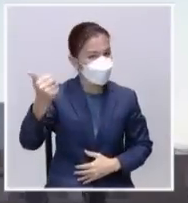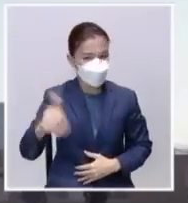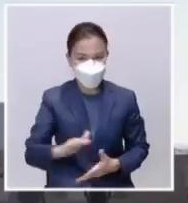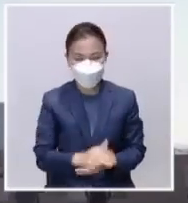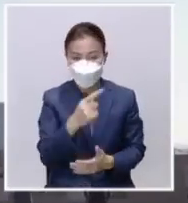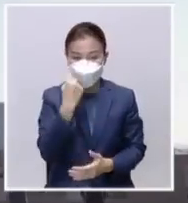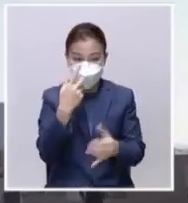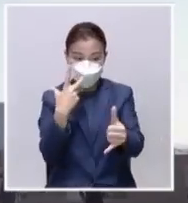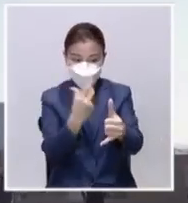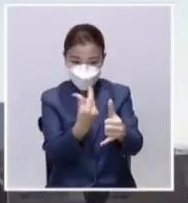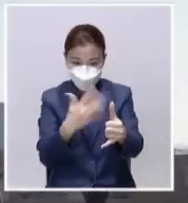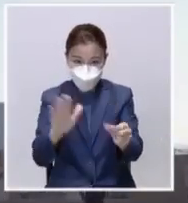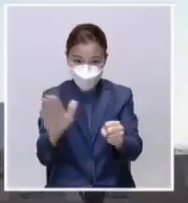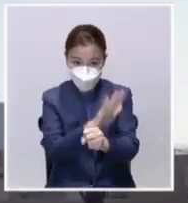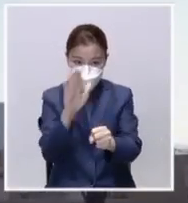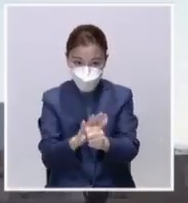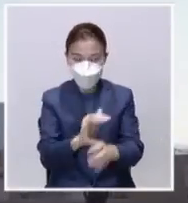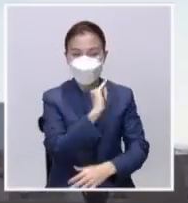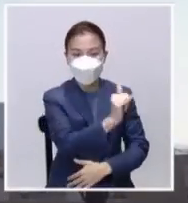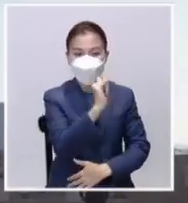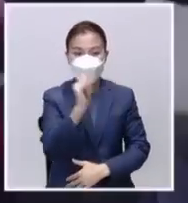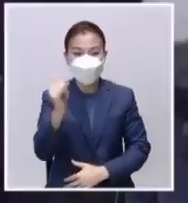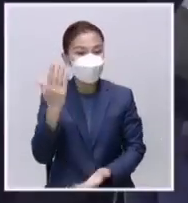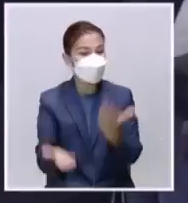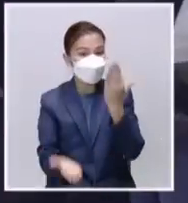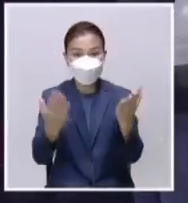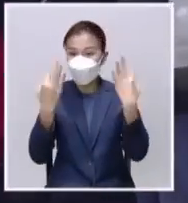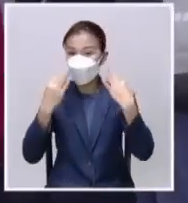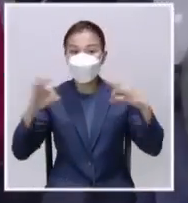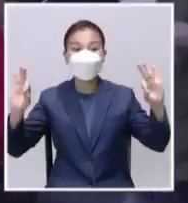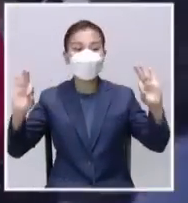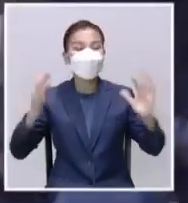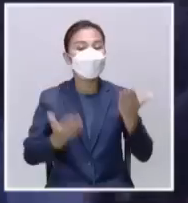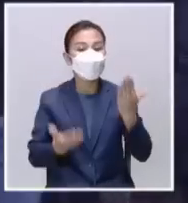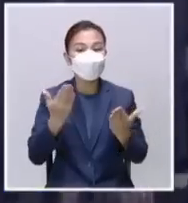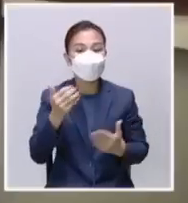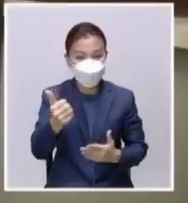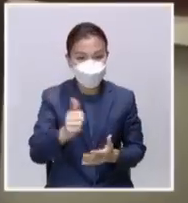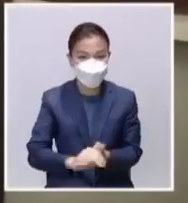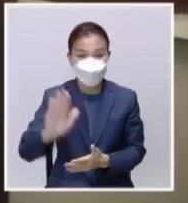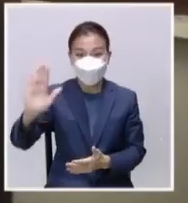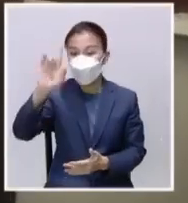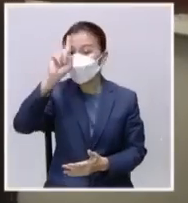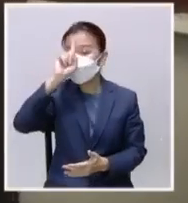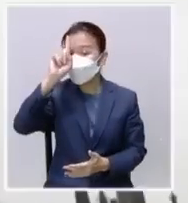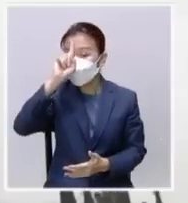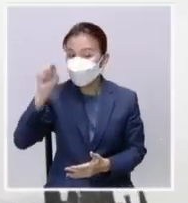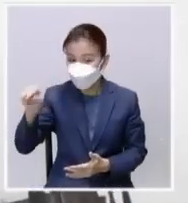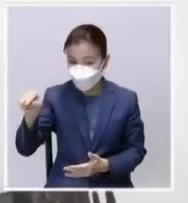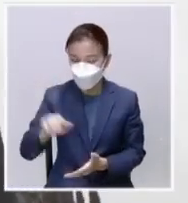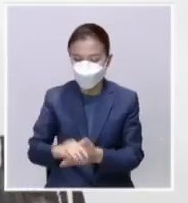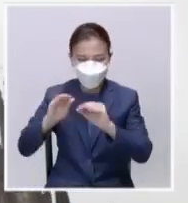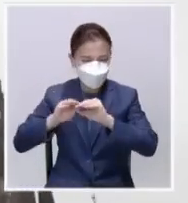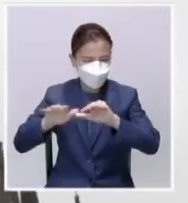ฉีดวัคซีนต้านโควิดครบแล้วจะสามารถใช้ชีวิตได้อย่างเสรีมากกว่าไปเริ่มกันที่เยอรมนีนะคะสถานการณ์โควิดที่นั่นระบ